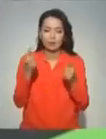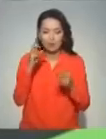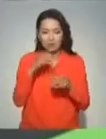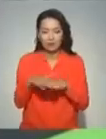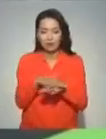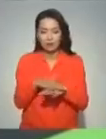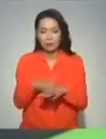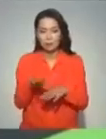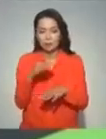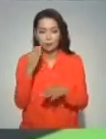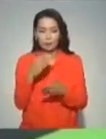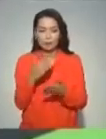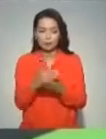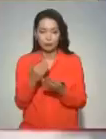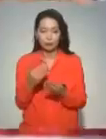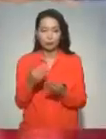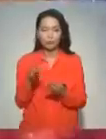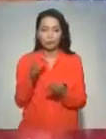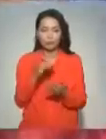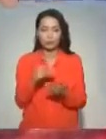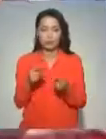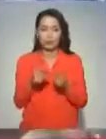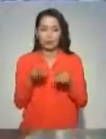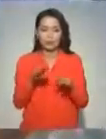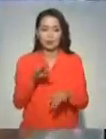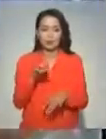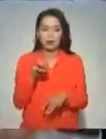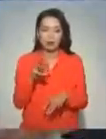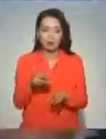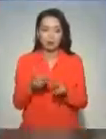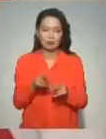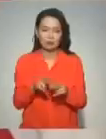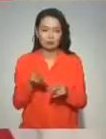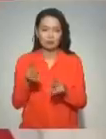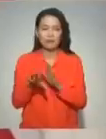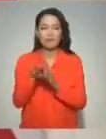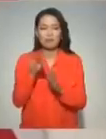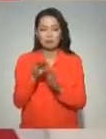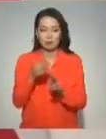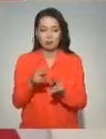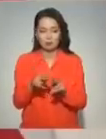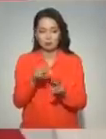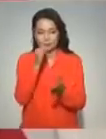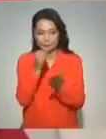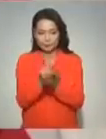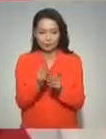в ад. Кроме того, выдвинутые против него уголовные обвинения Трамп назвал вмешательством в выборы.